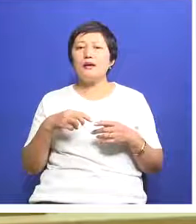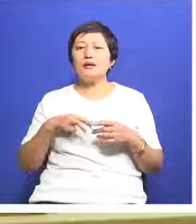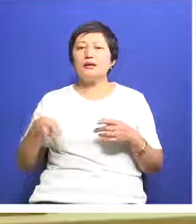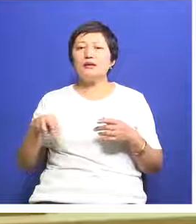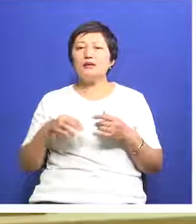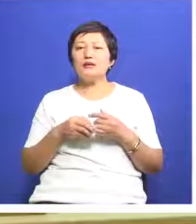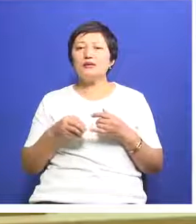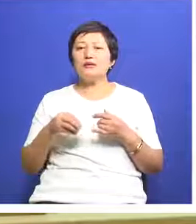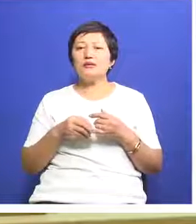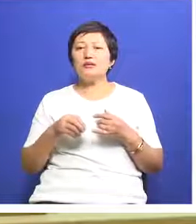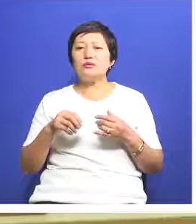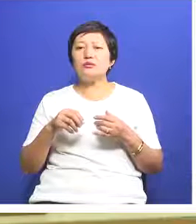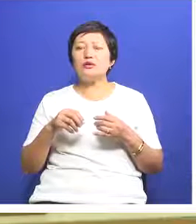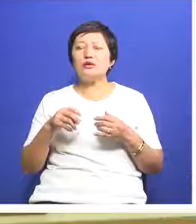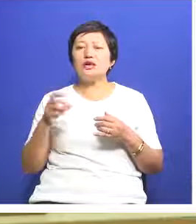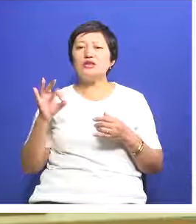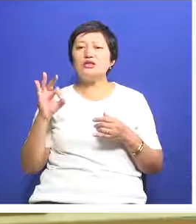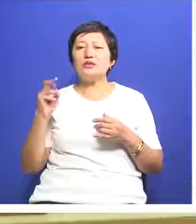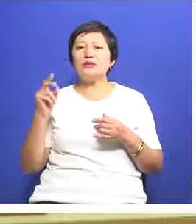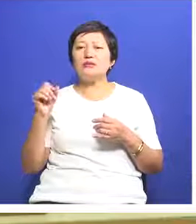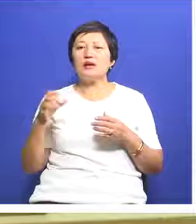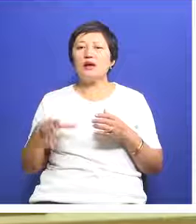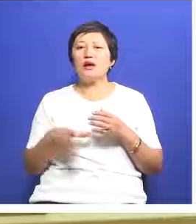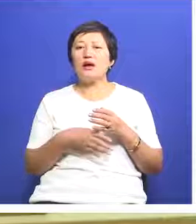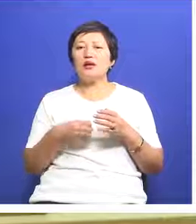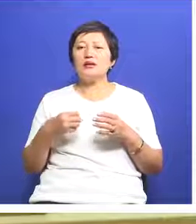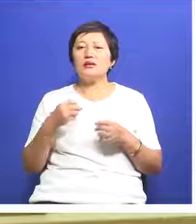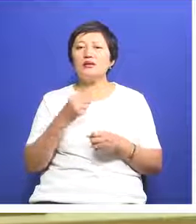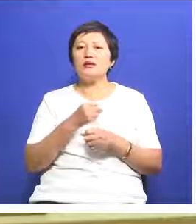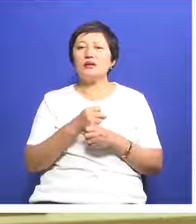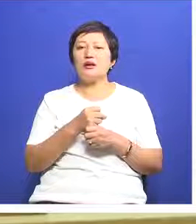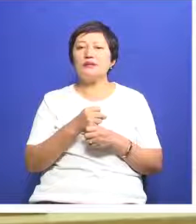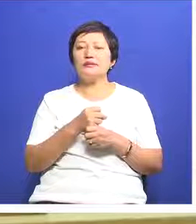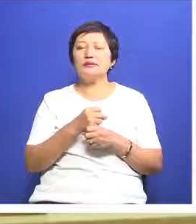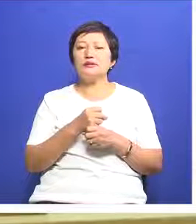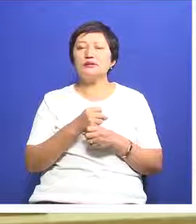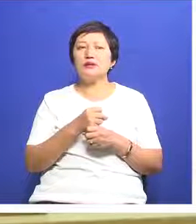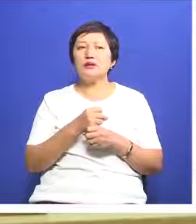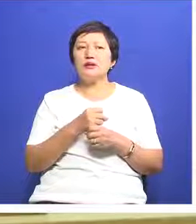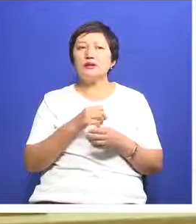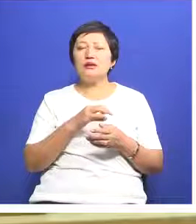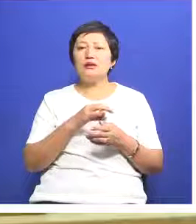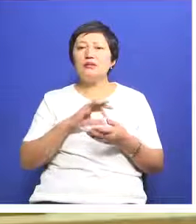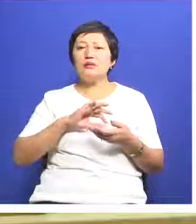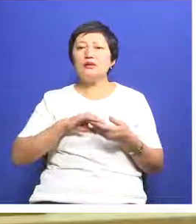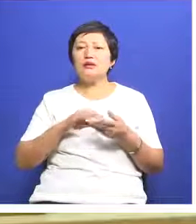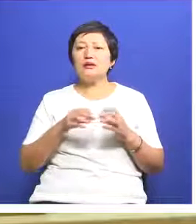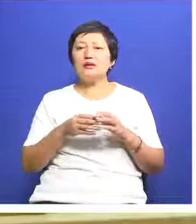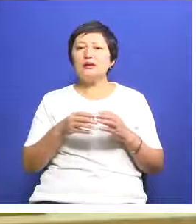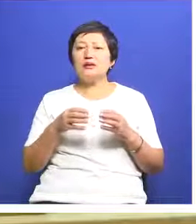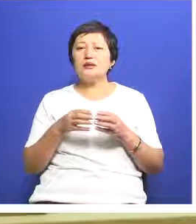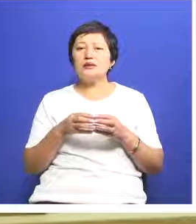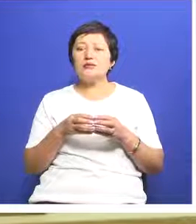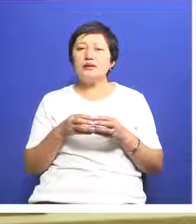жерді ортақ жайылымға алдық. Ол аудан әкімінің қаулысымен, мәслихаттың келісімімен.